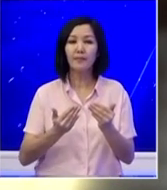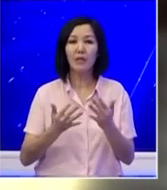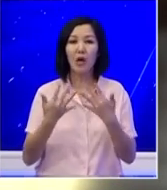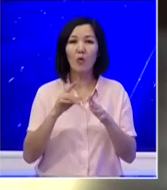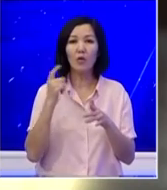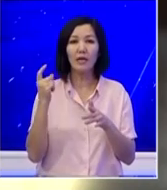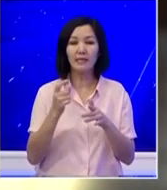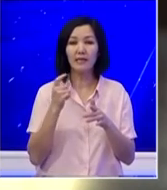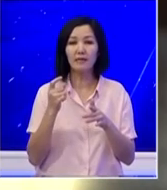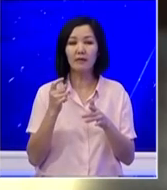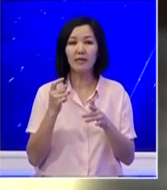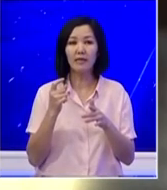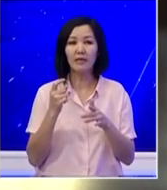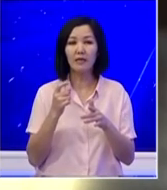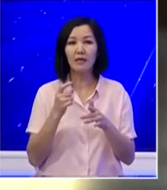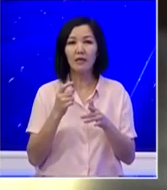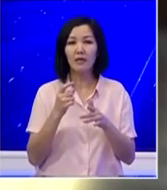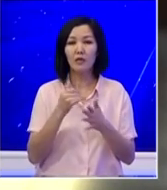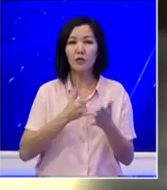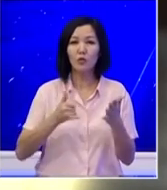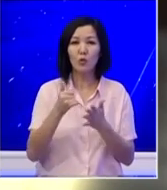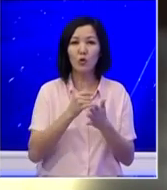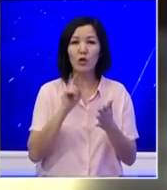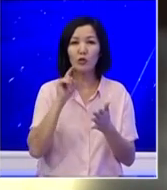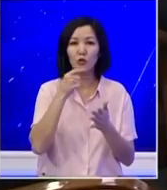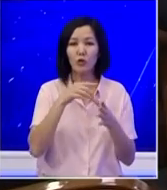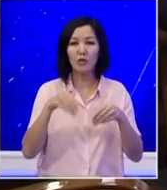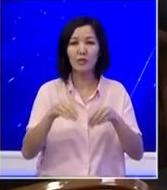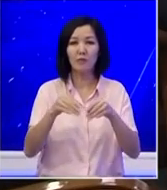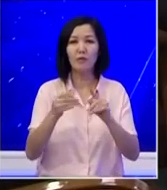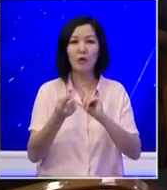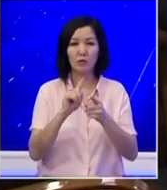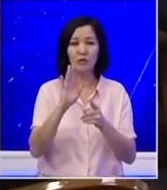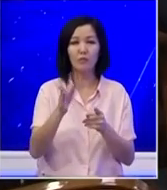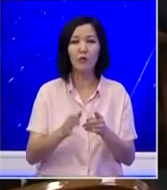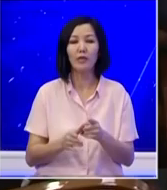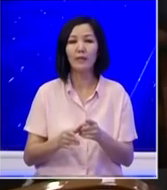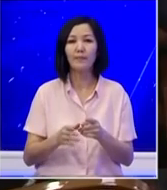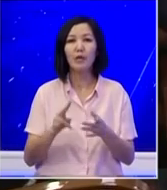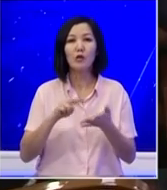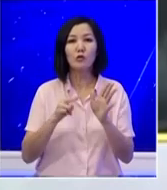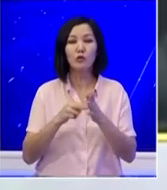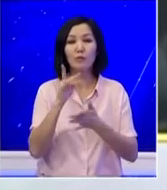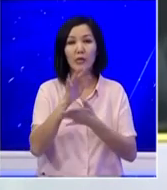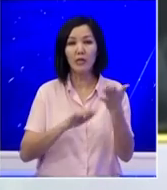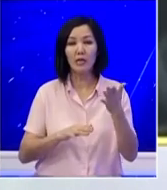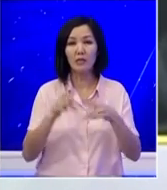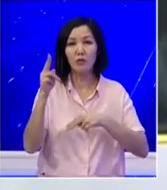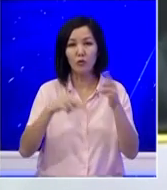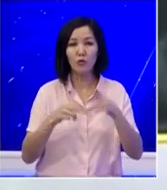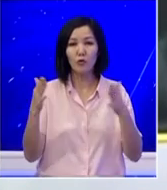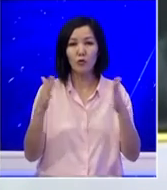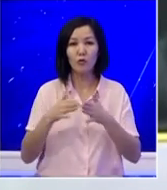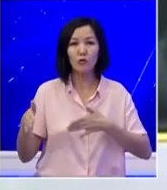шаруашылықтар соядан көшіп жүгері себеміз деп жатыр. Жоспардағы жұмыстар жалғаса береді. Жол тұрғын үй құрылысы